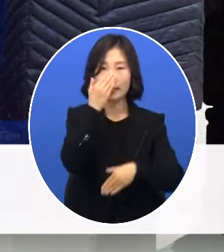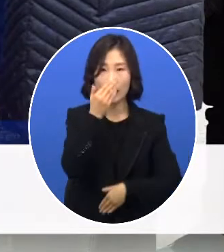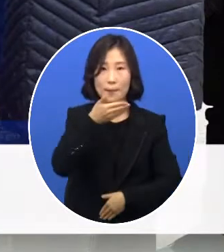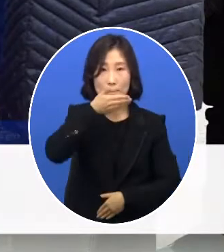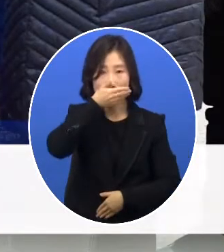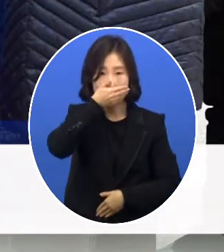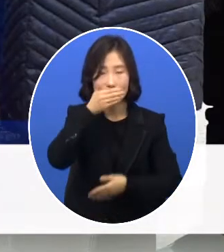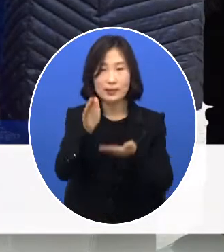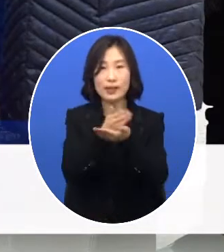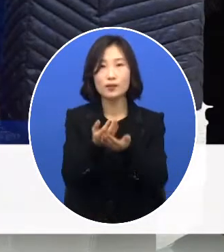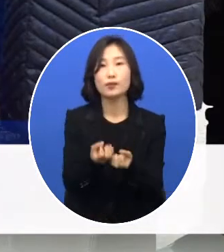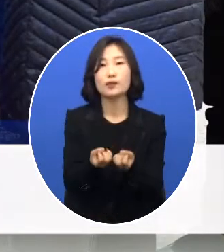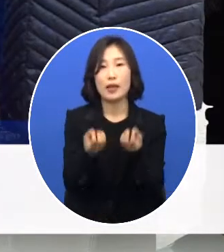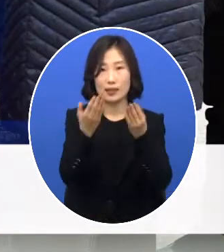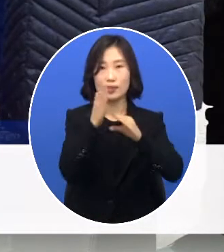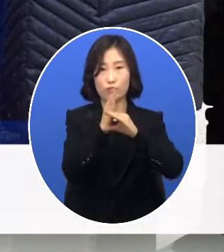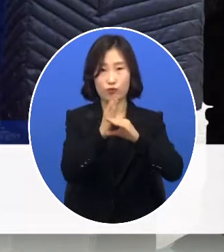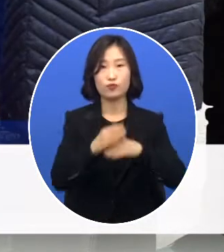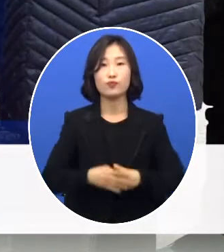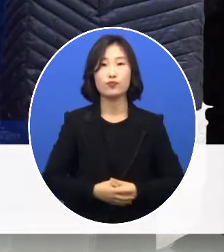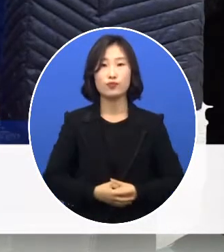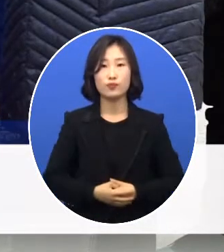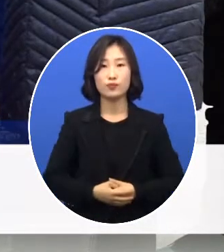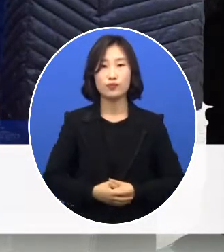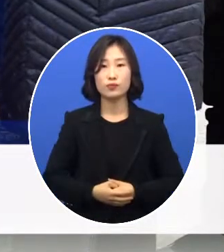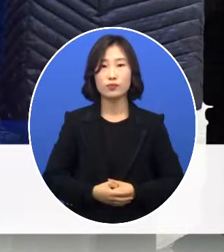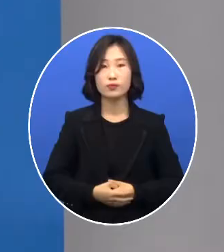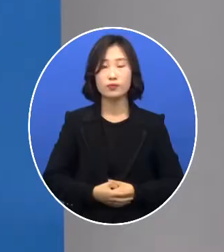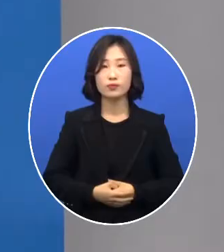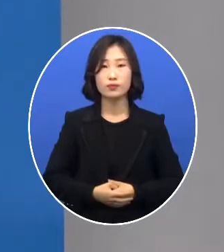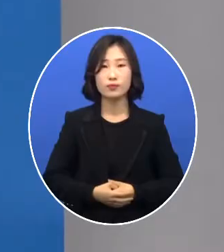착한 마스크 나눔 캠페인을 펼치고 있습니다.